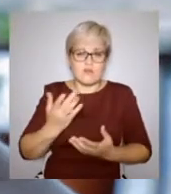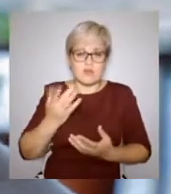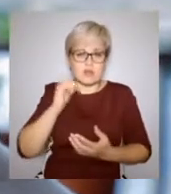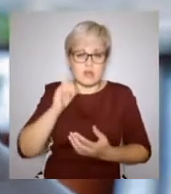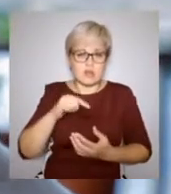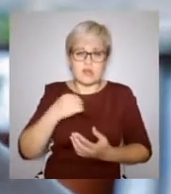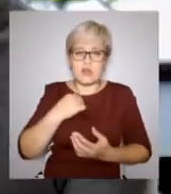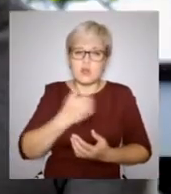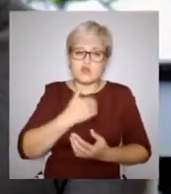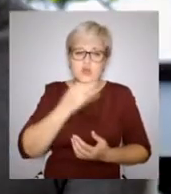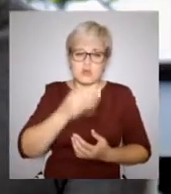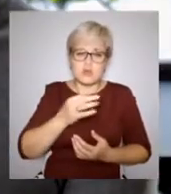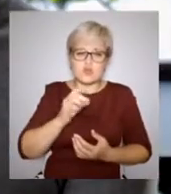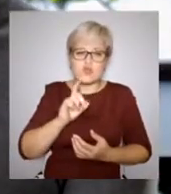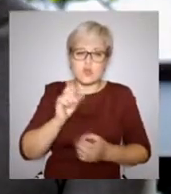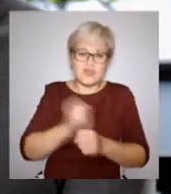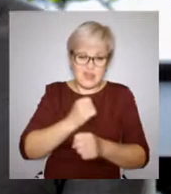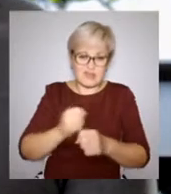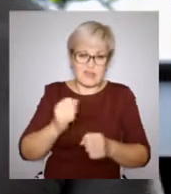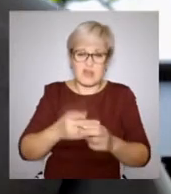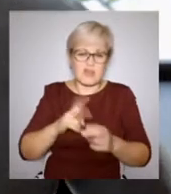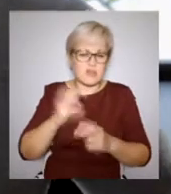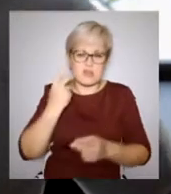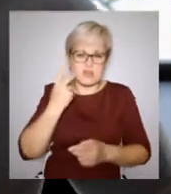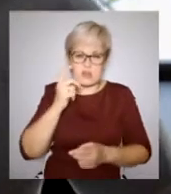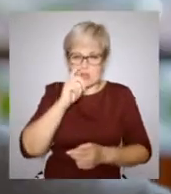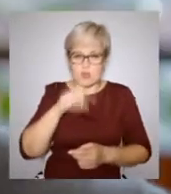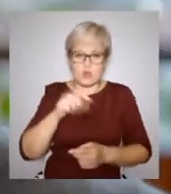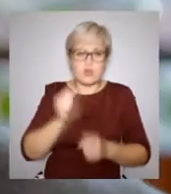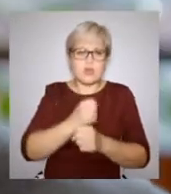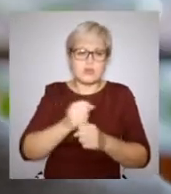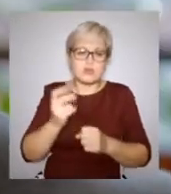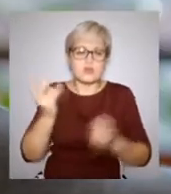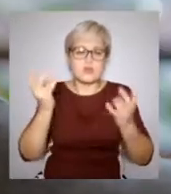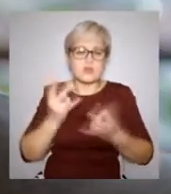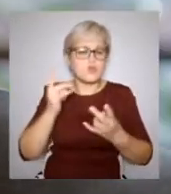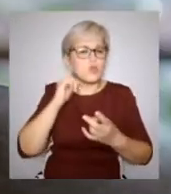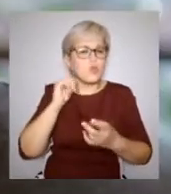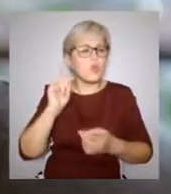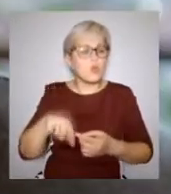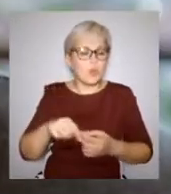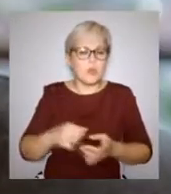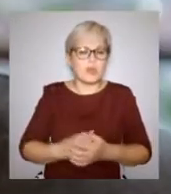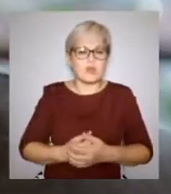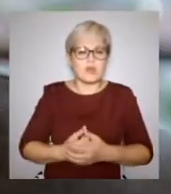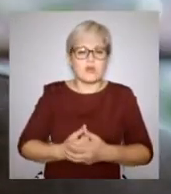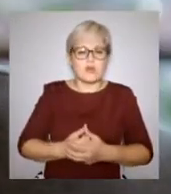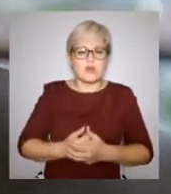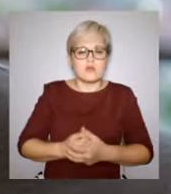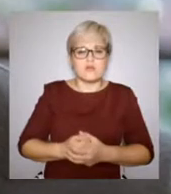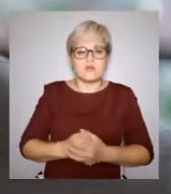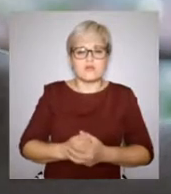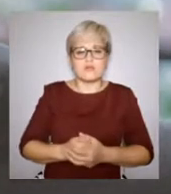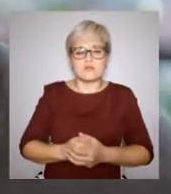интересная штука вы знаете я хочу сказать что драться это не всегда плохо